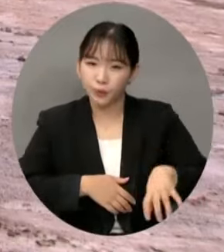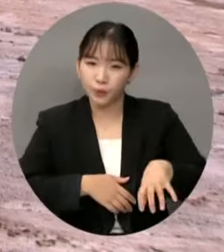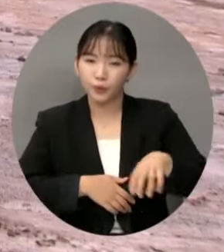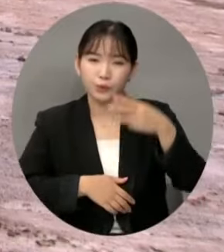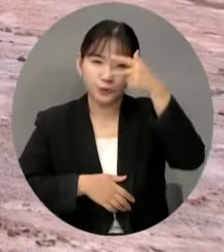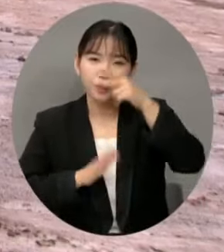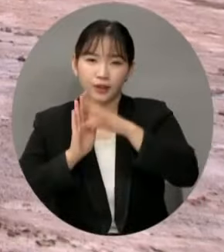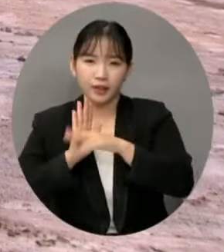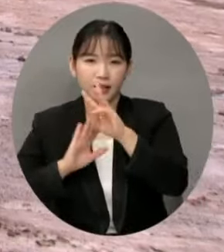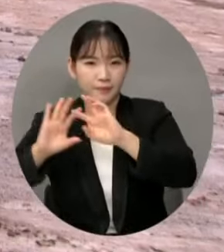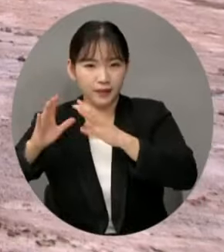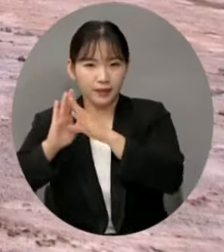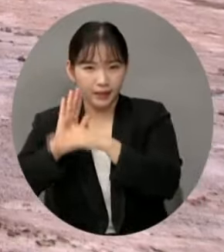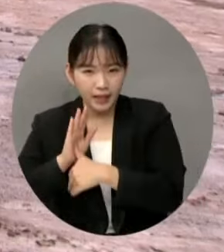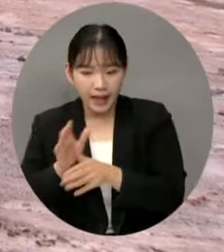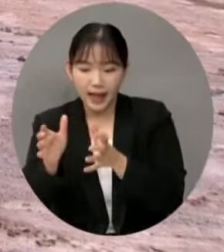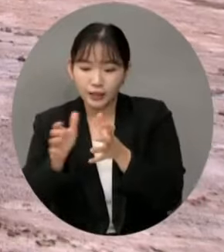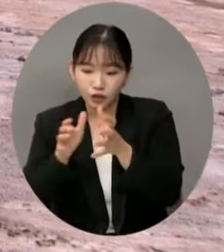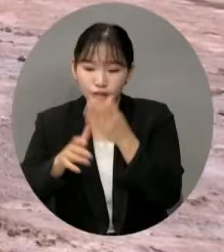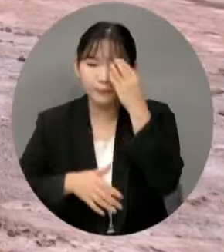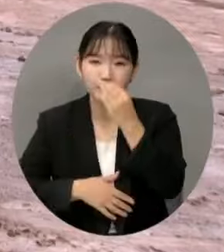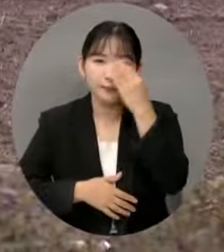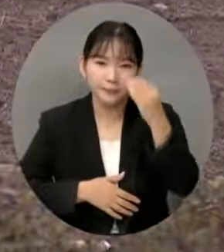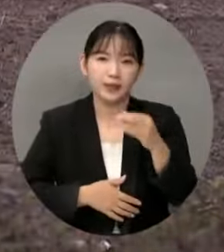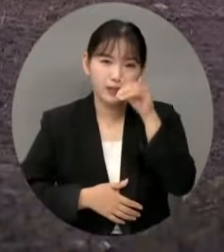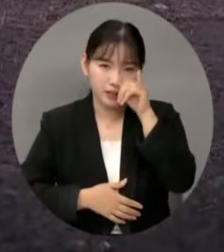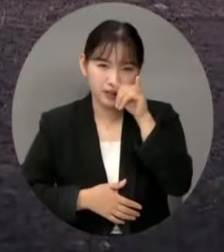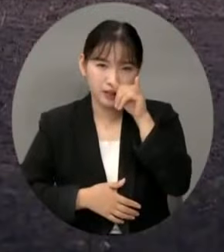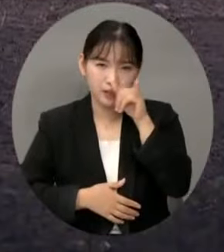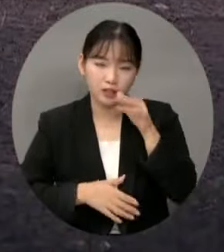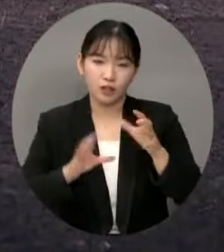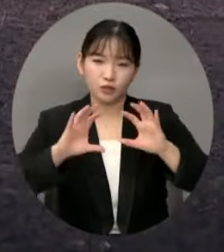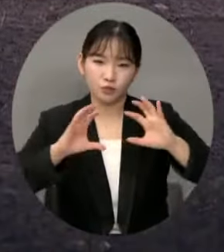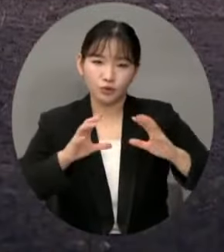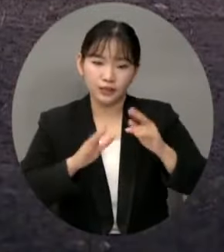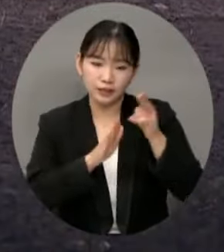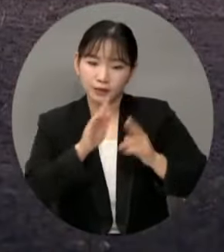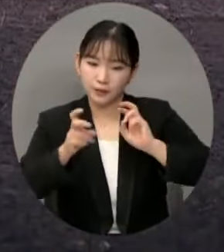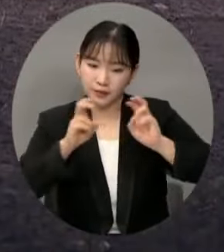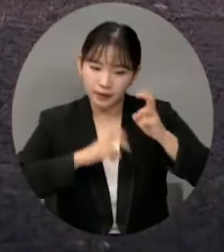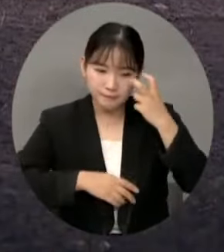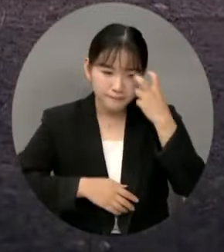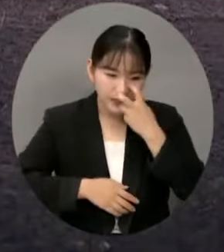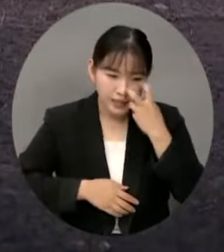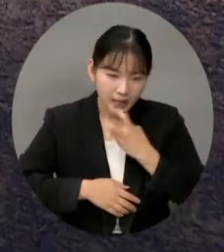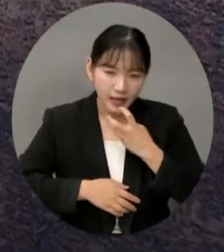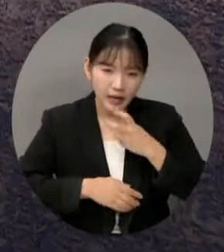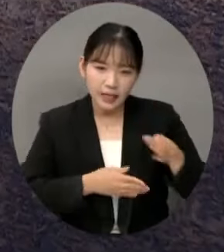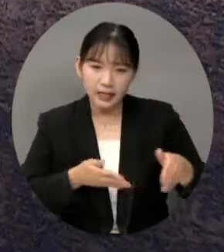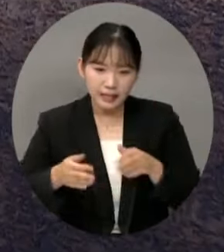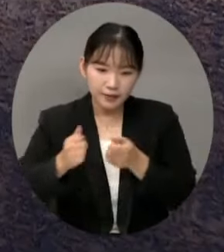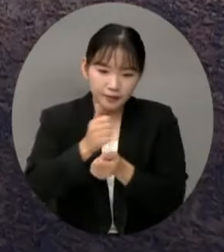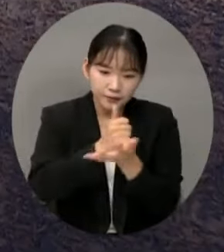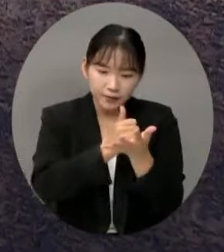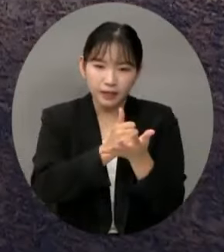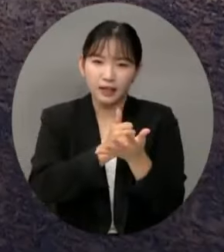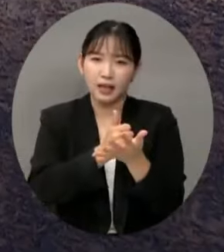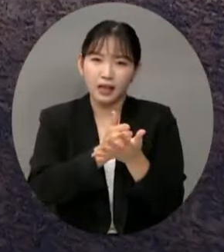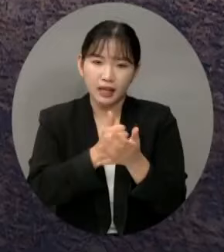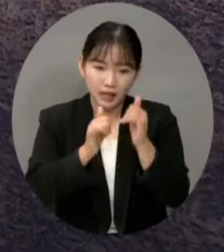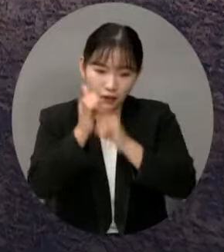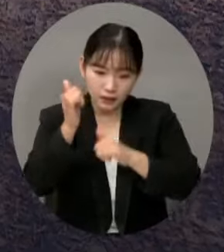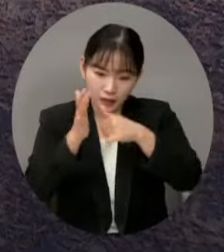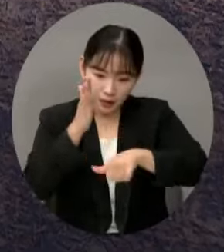삼국시대로 추정되는 토기 파편들이 발굴됐습니다 국가 철도공단이 파악한 노선에 영향을 주는 유물 산 포지는